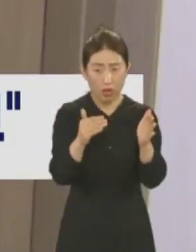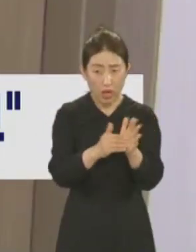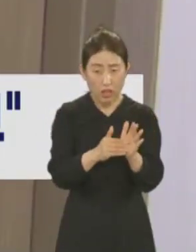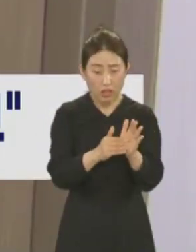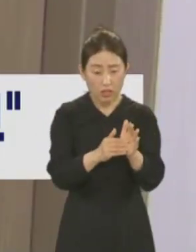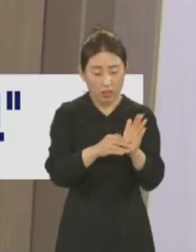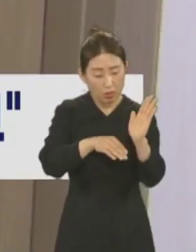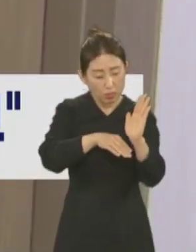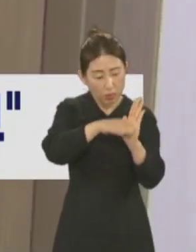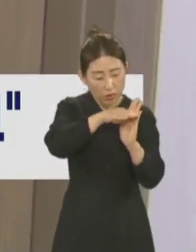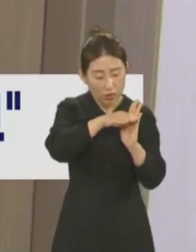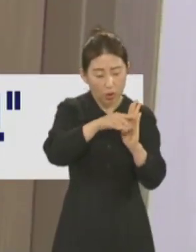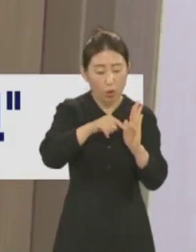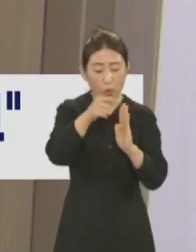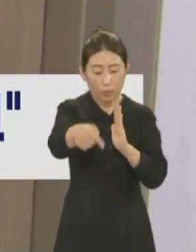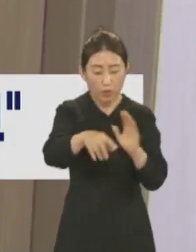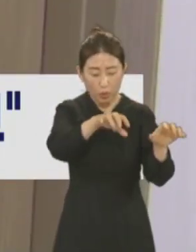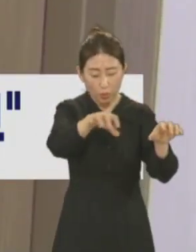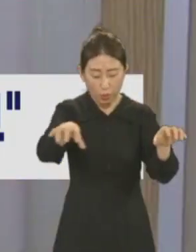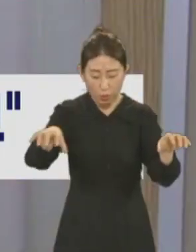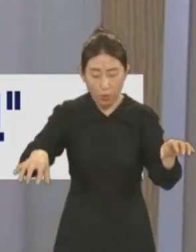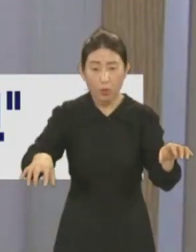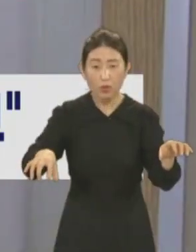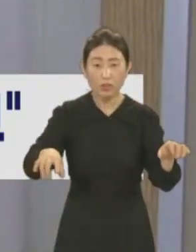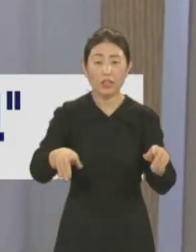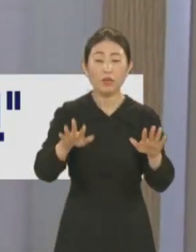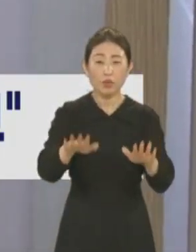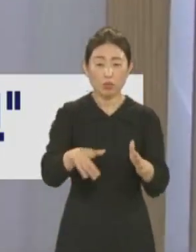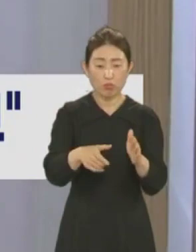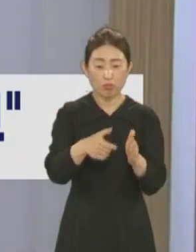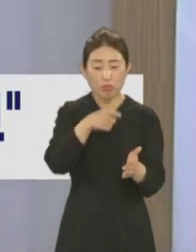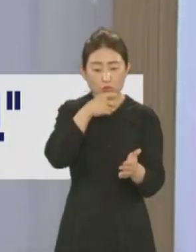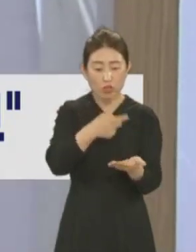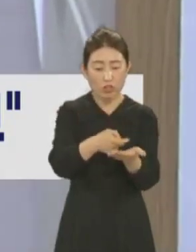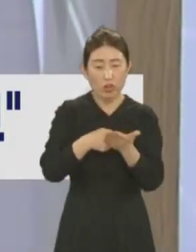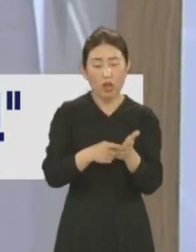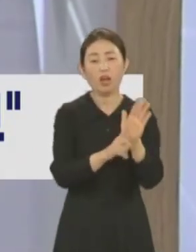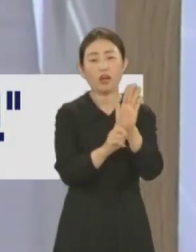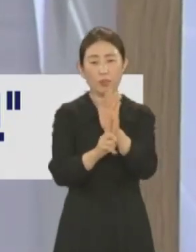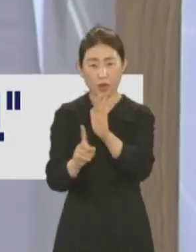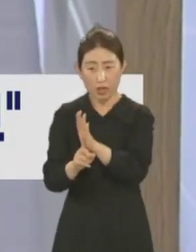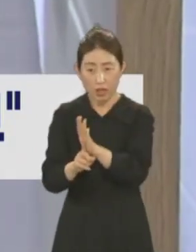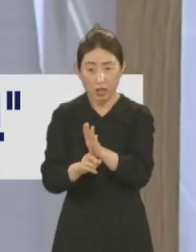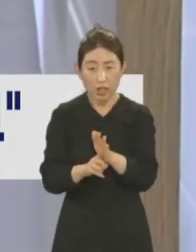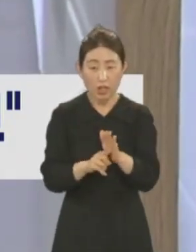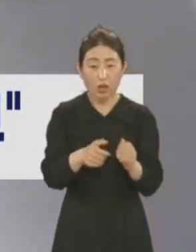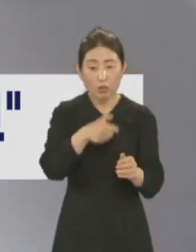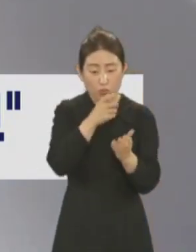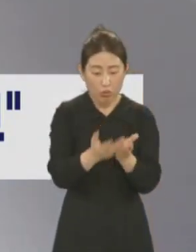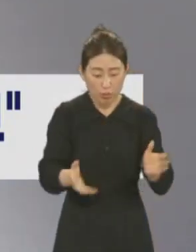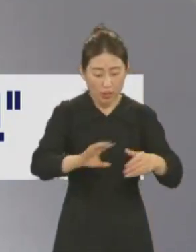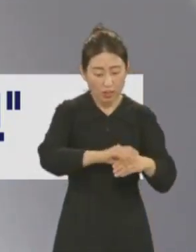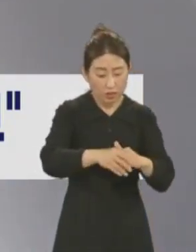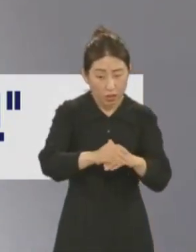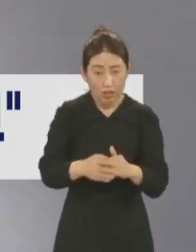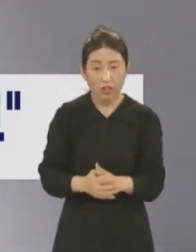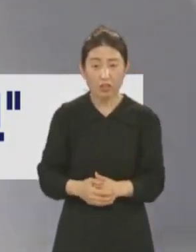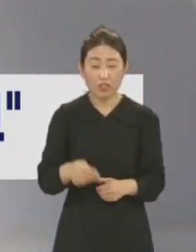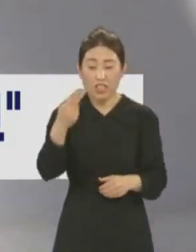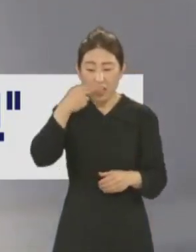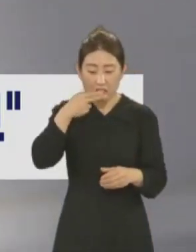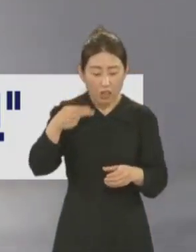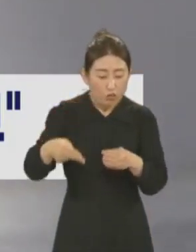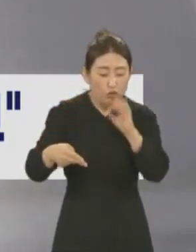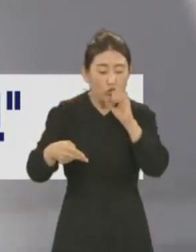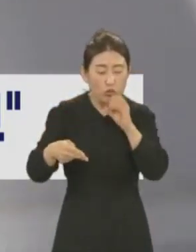보령댐 권역 8개 시골에서 찾아가는 물저력 캠페인을 벌이는 한편 울바다 설거지하기에 양치컵